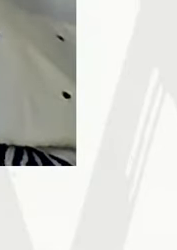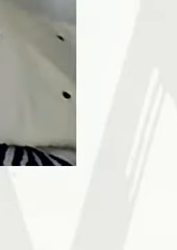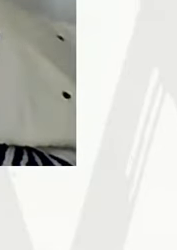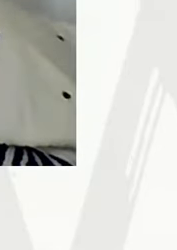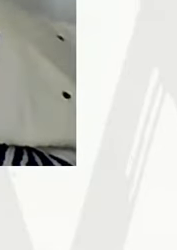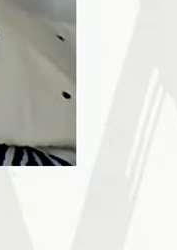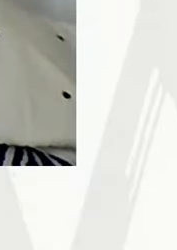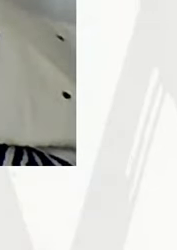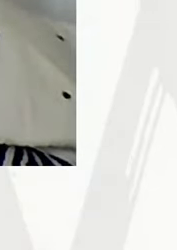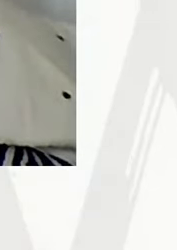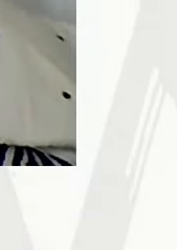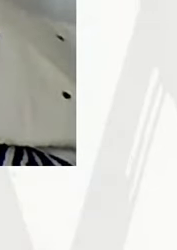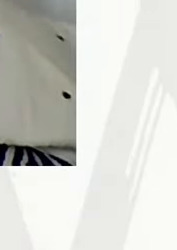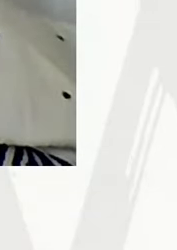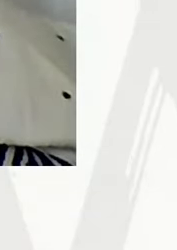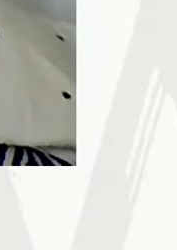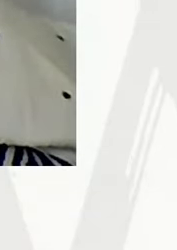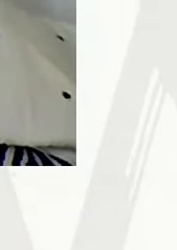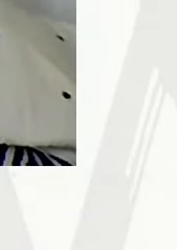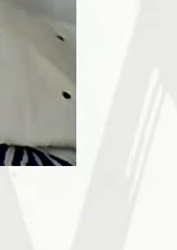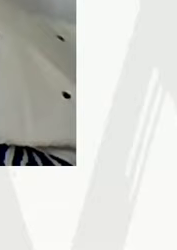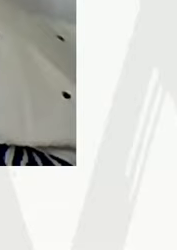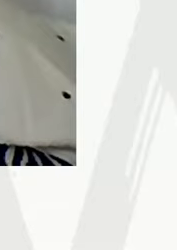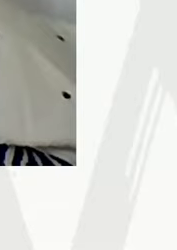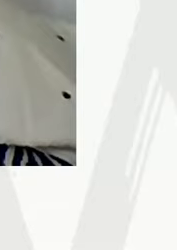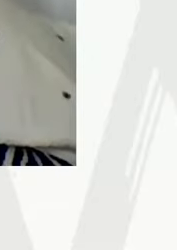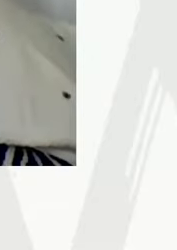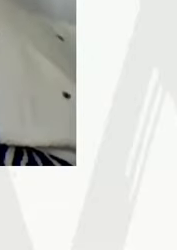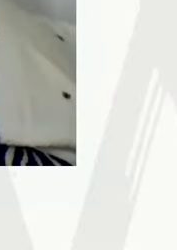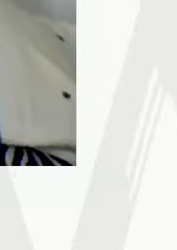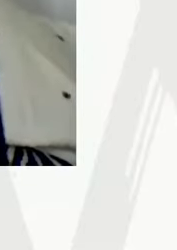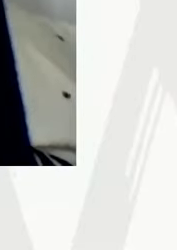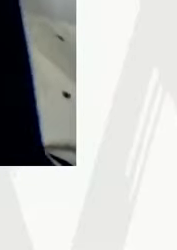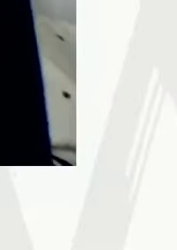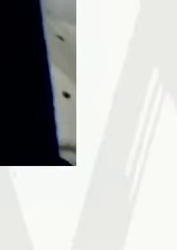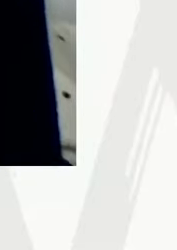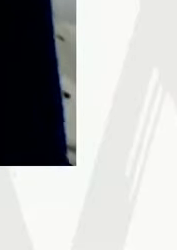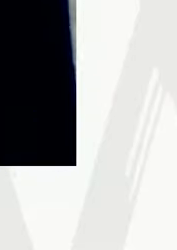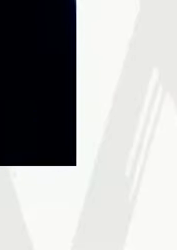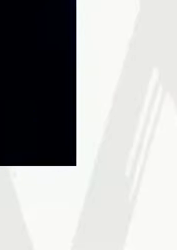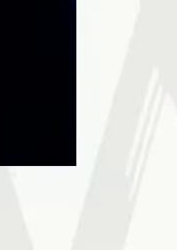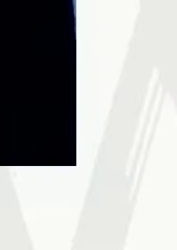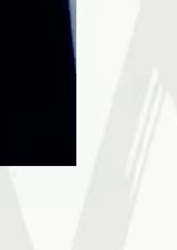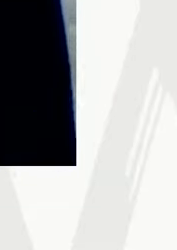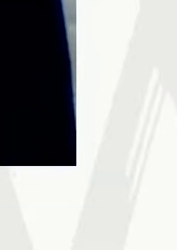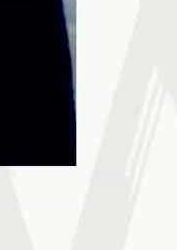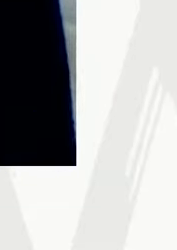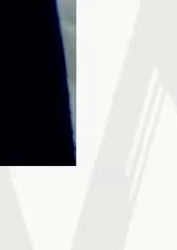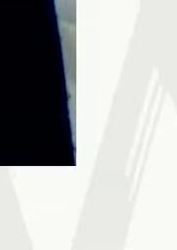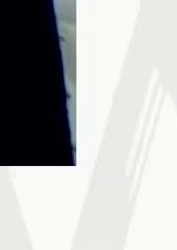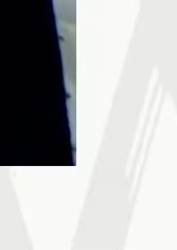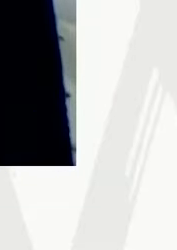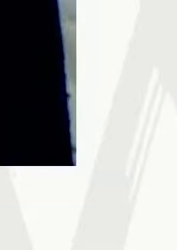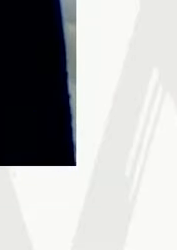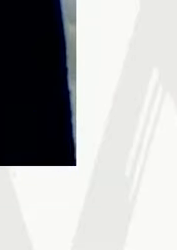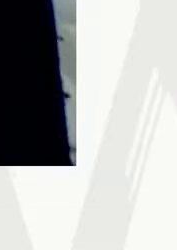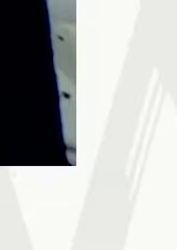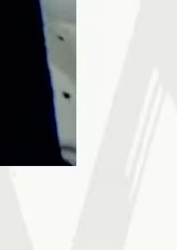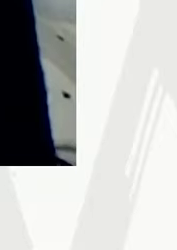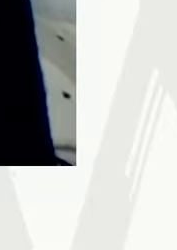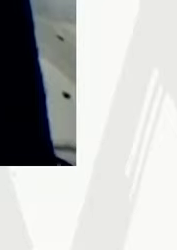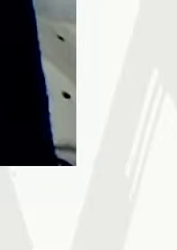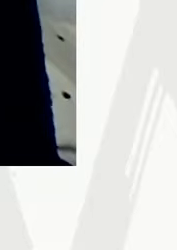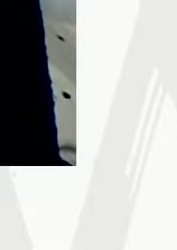La troisième forme, enfin, est donnée par ce que Marx a nommé le travail libre,